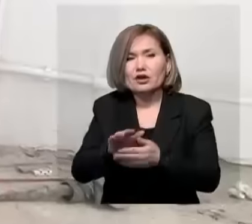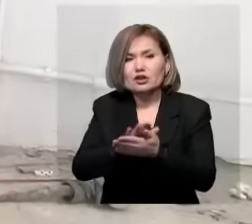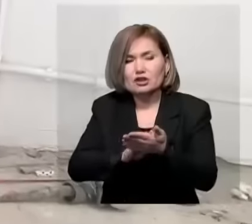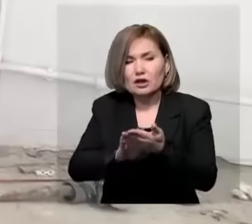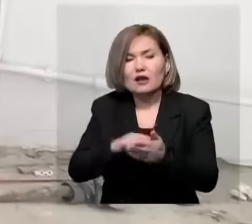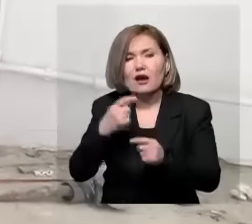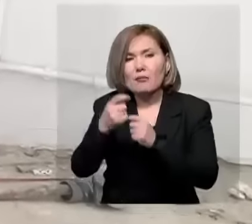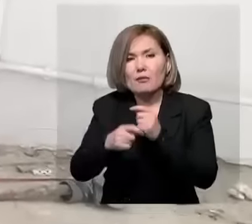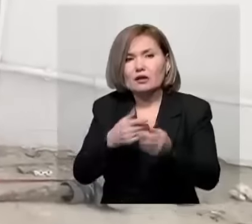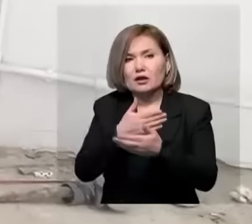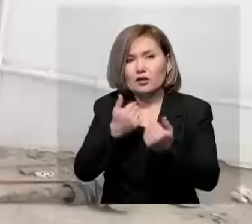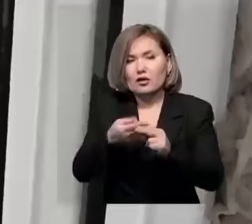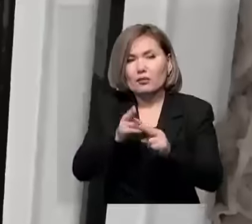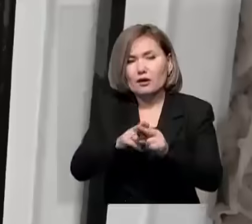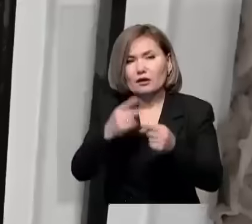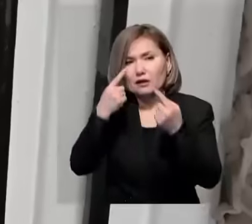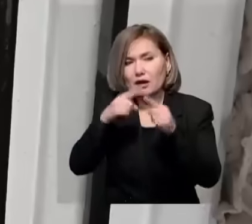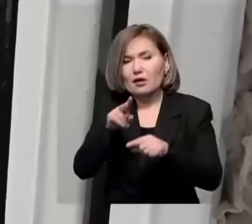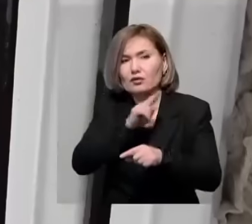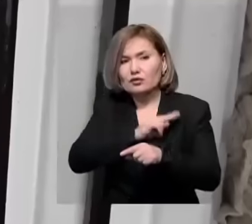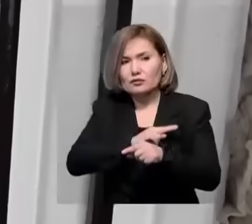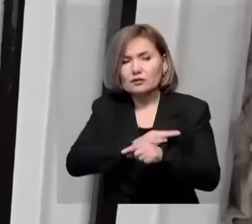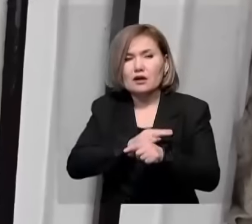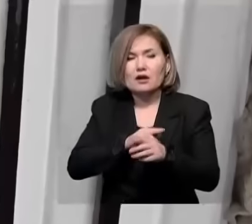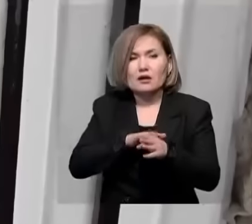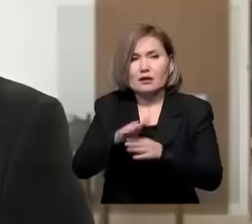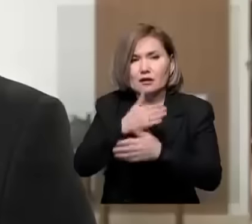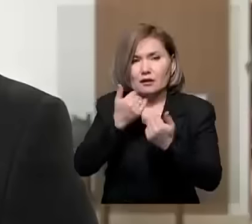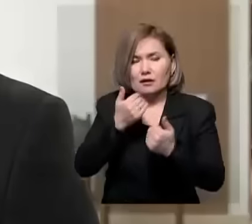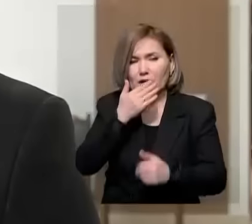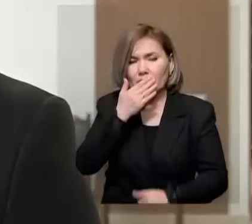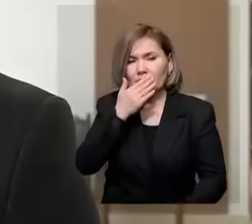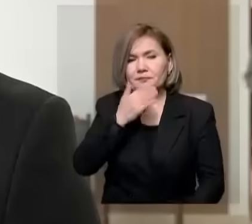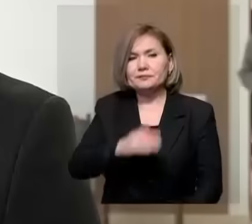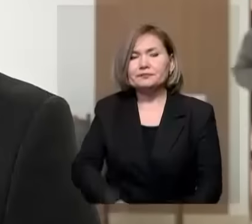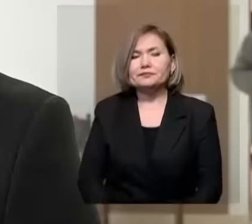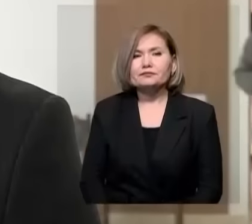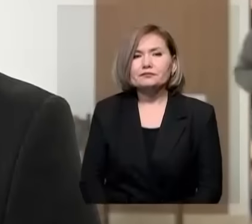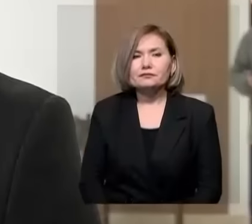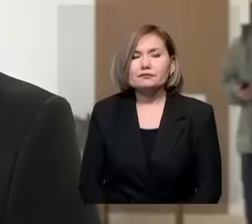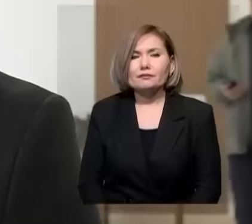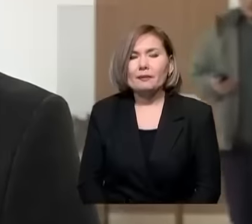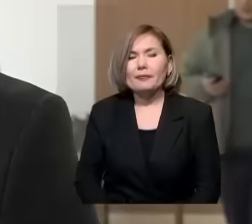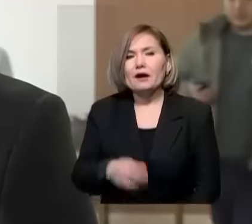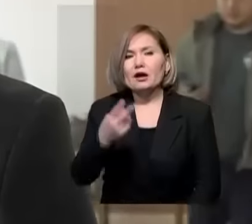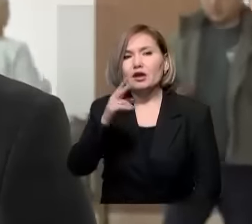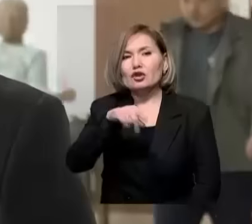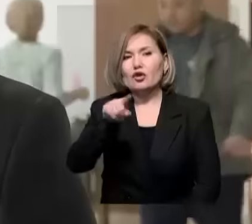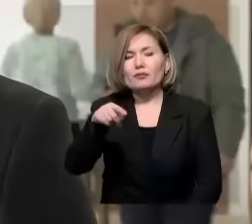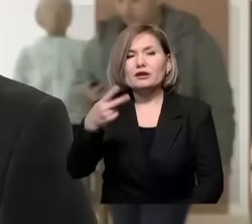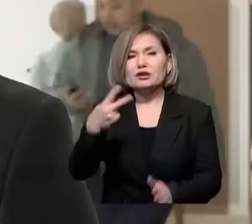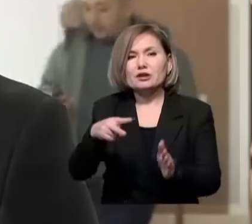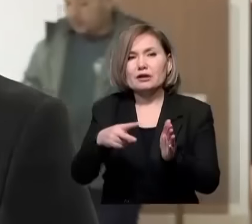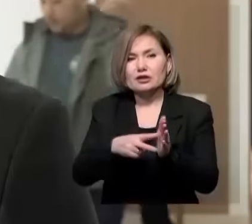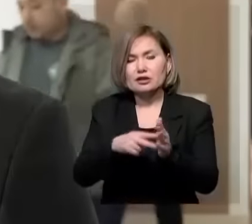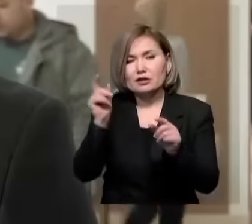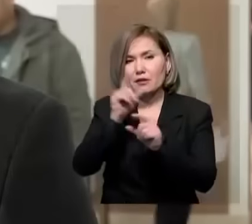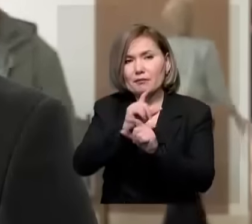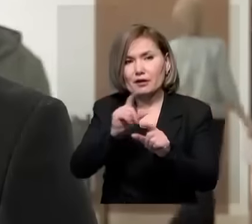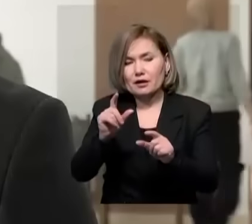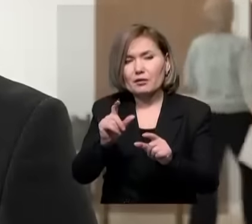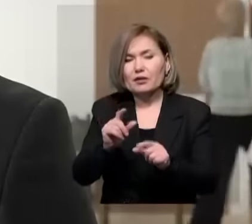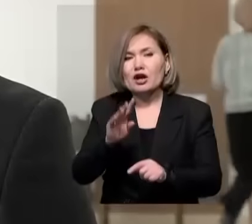шықты. Содан олар жұмысқа қосымша мердігер тартқаны белгілі болды. 27-ші мектеп қай тоқталатын болса, оған бюджеттен қаралған